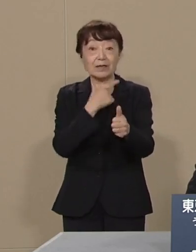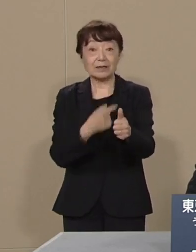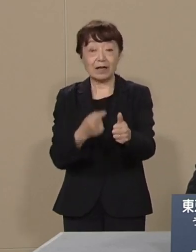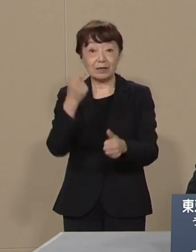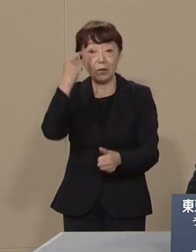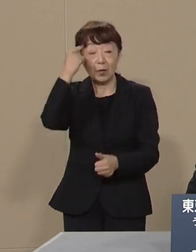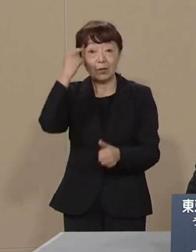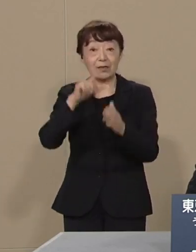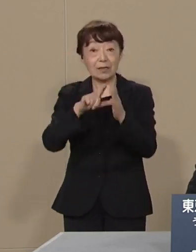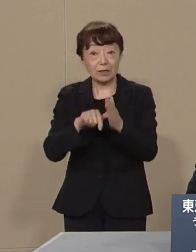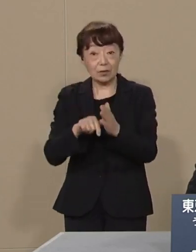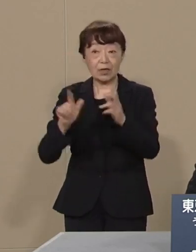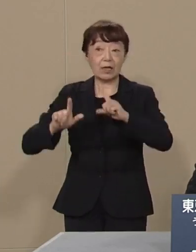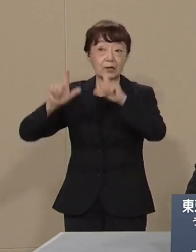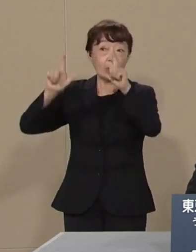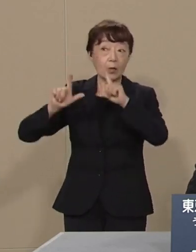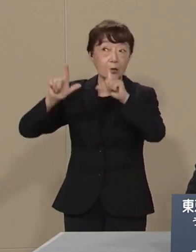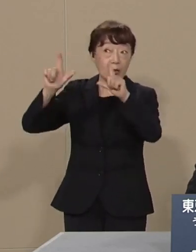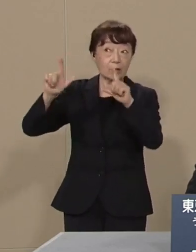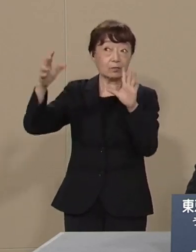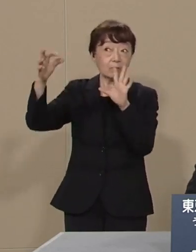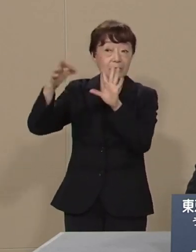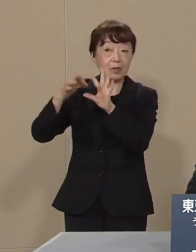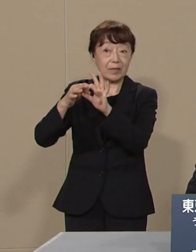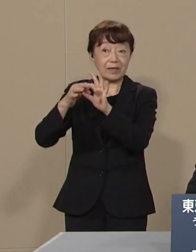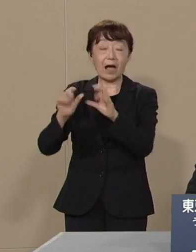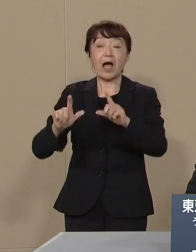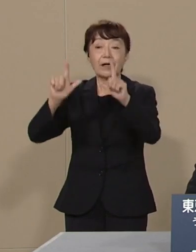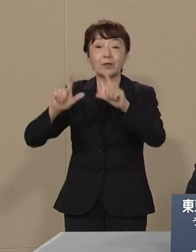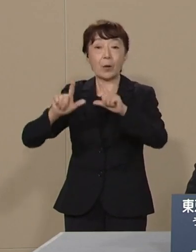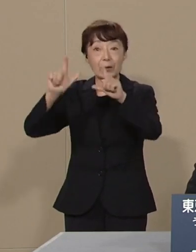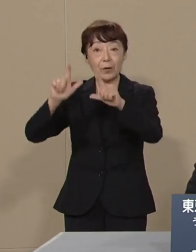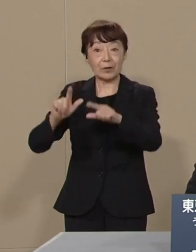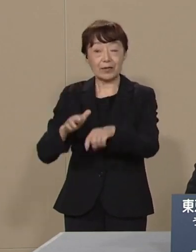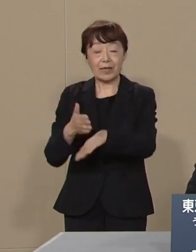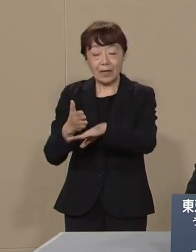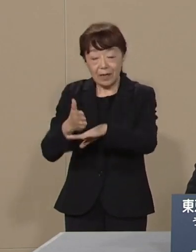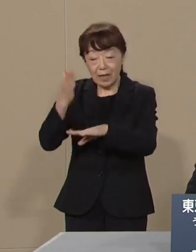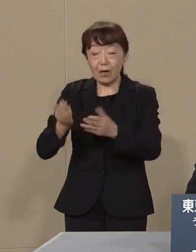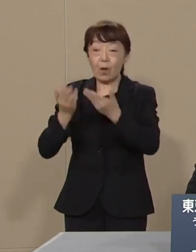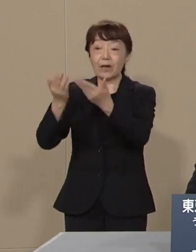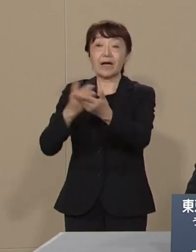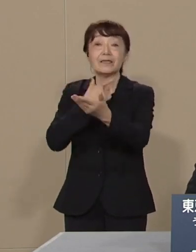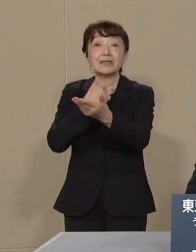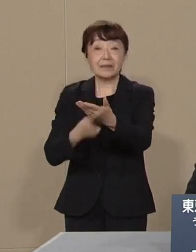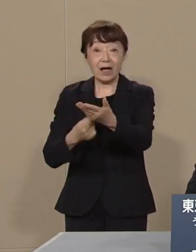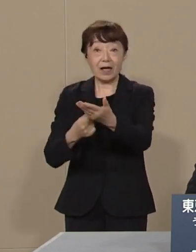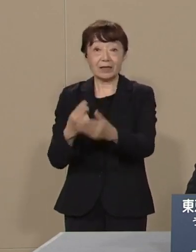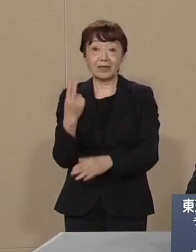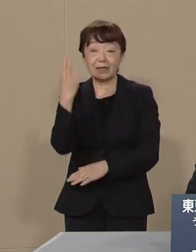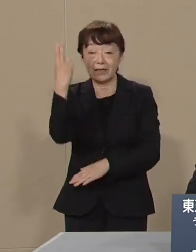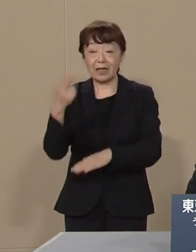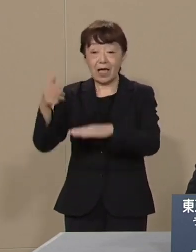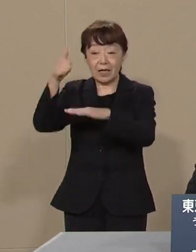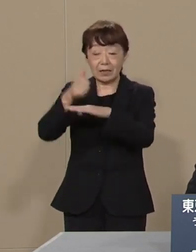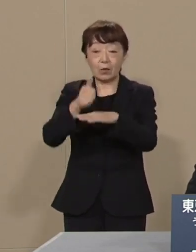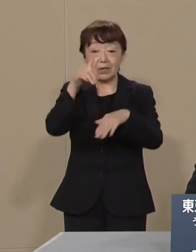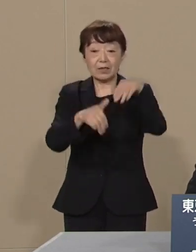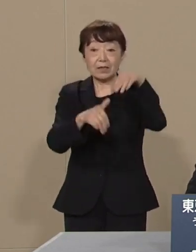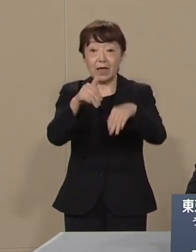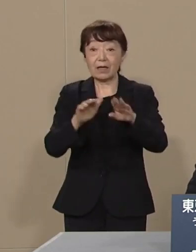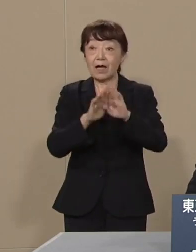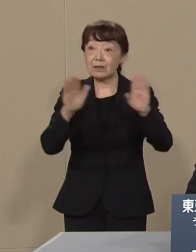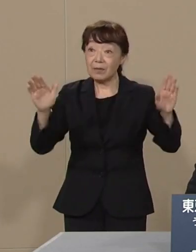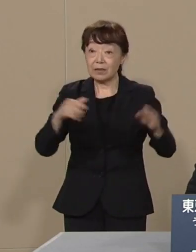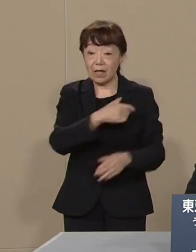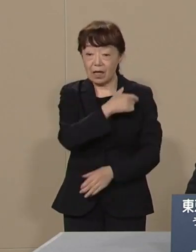いうものがあったんです東京都へ恩返しをしたい東京都知事選が始まりさまざまな候補者の名前が出まし